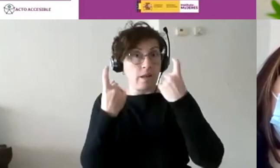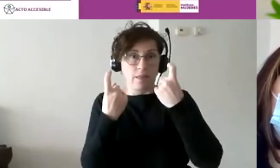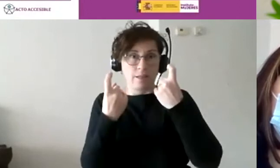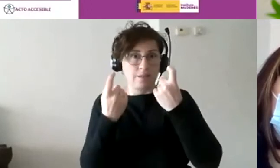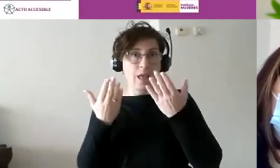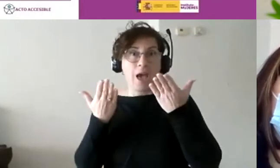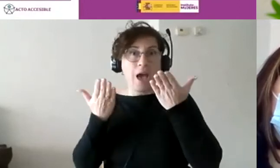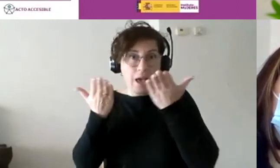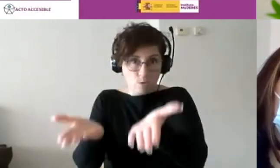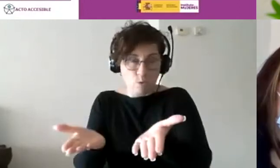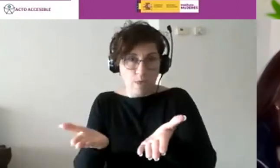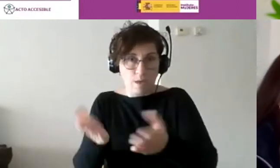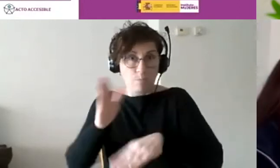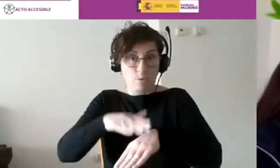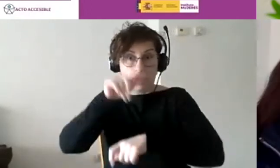period.